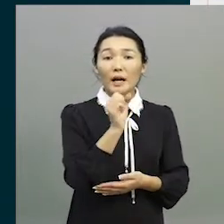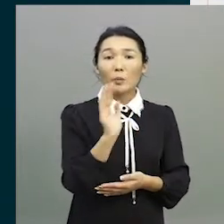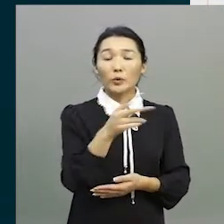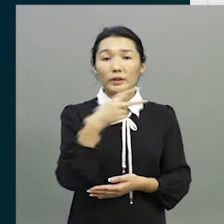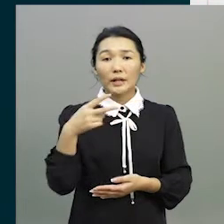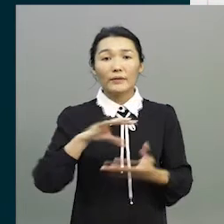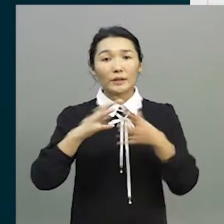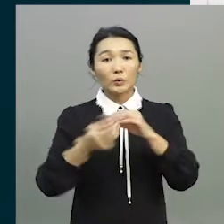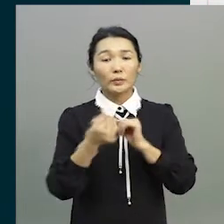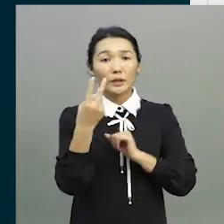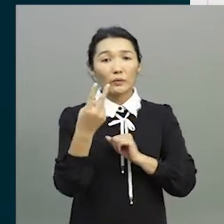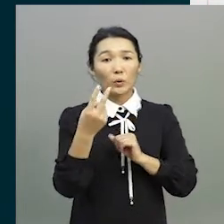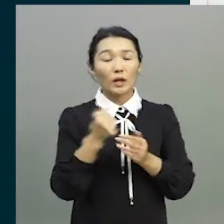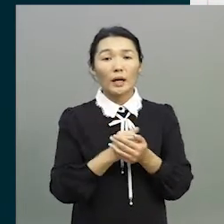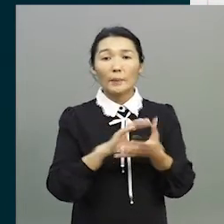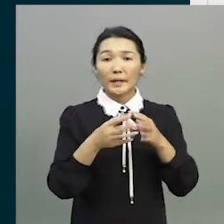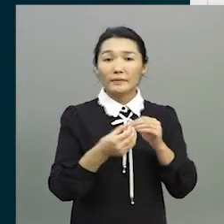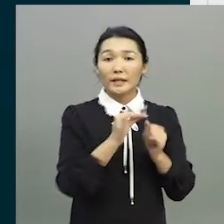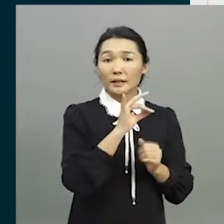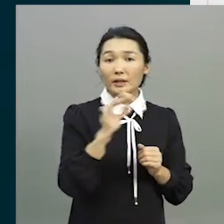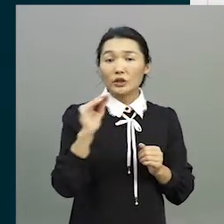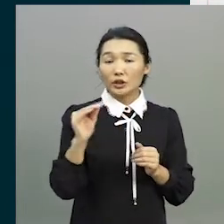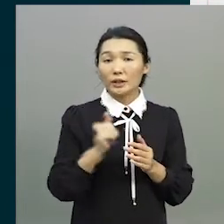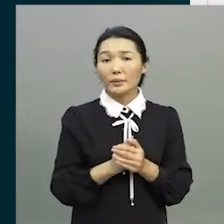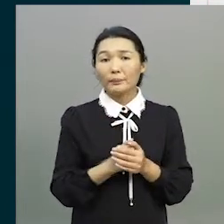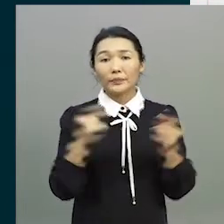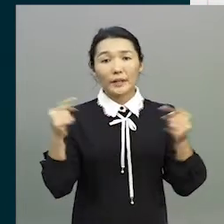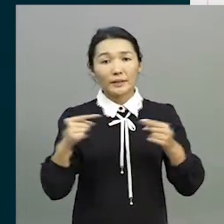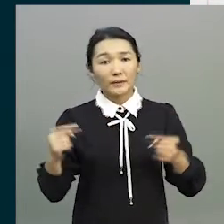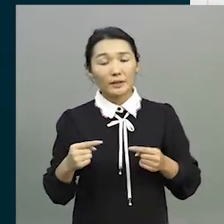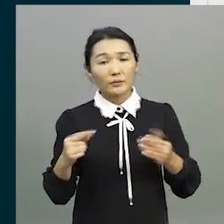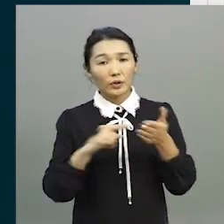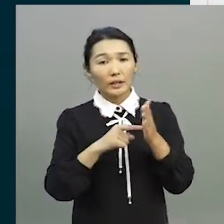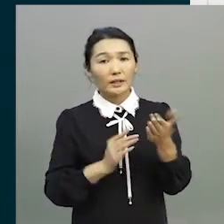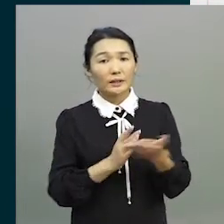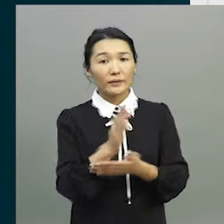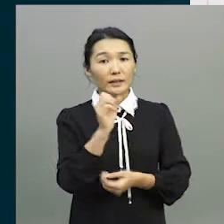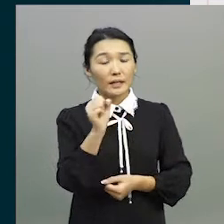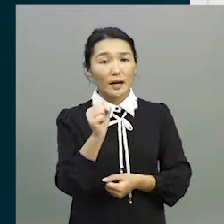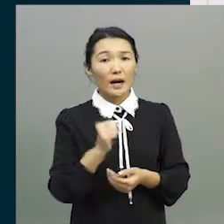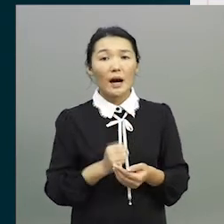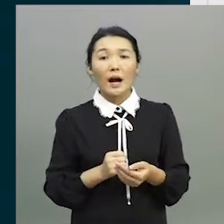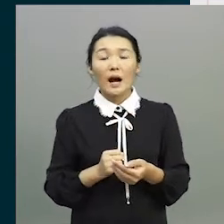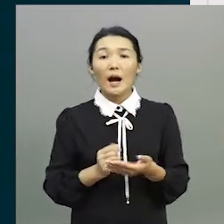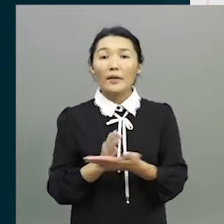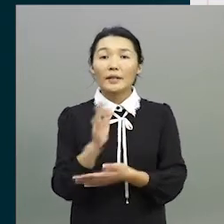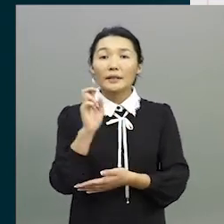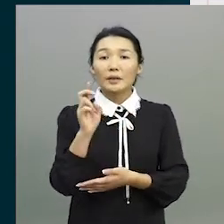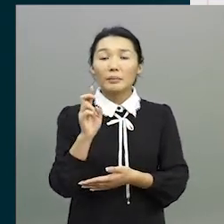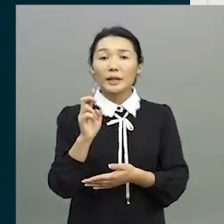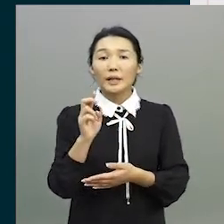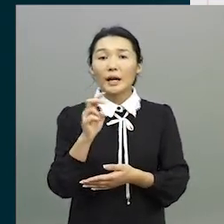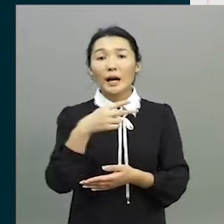двух произведений векторов и и дыр на соответствующие им координаты вектора а и вектор b будет равен сумме